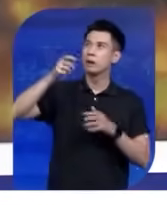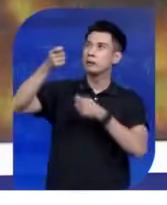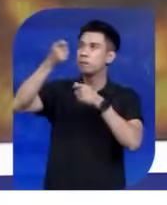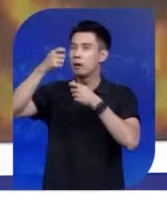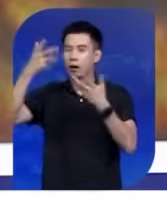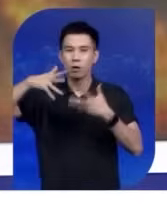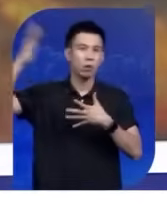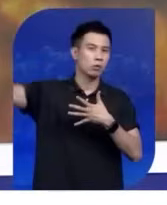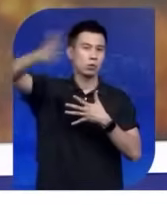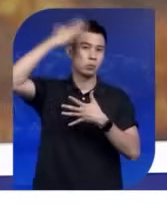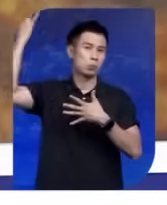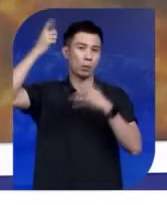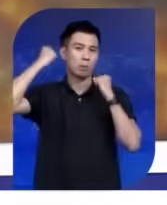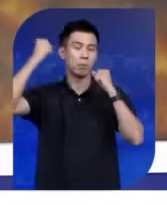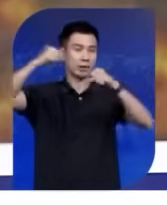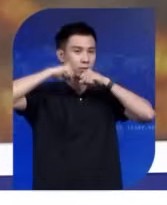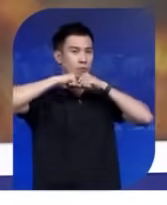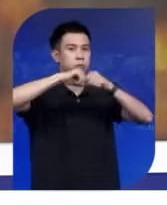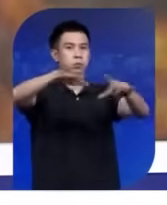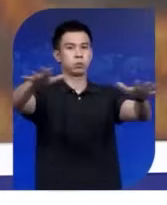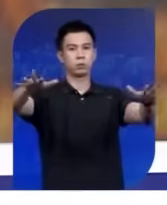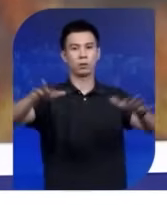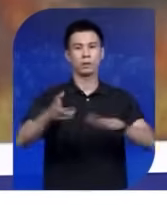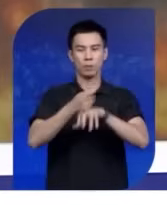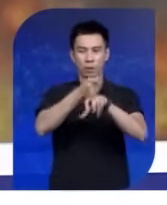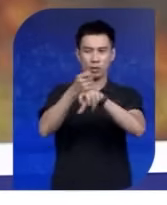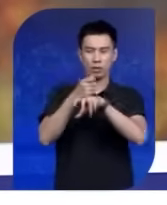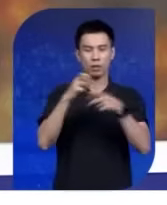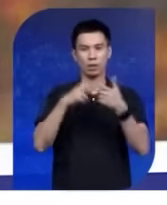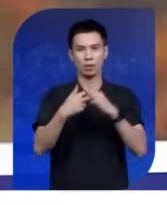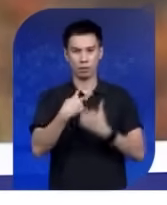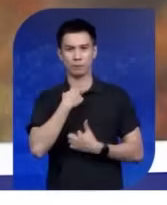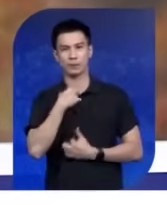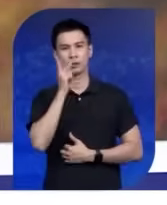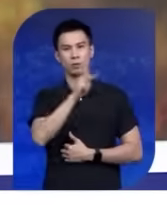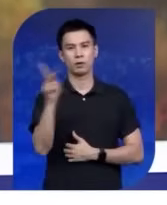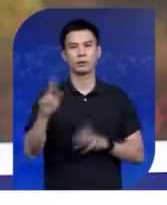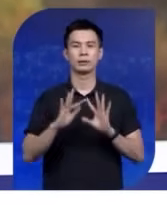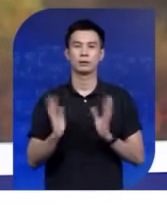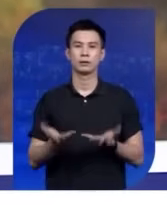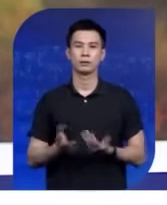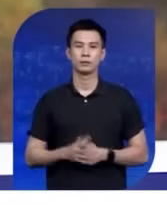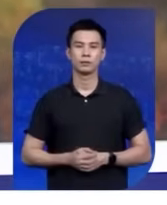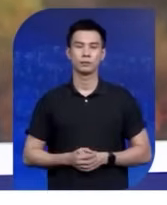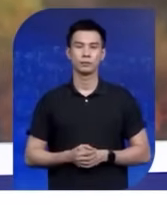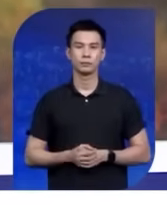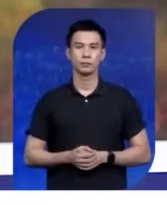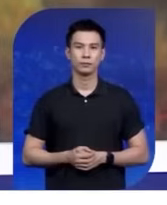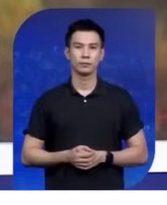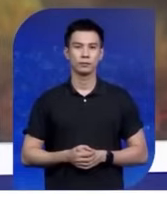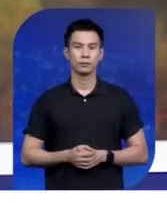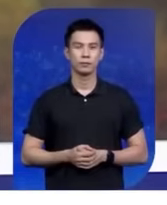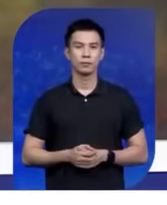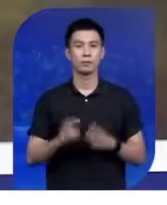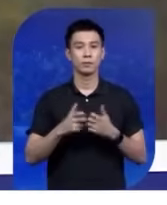độ Lan cũng rất nhanh công tác chữa cháy gặp nhiều khó khăn phải huy động lực lượng lớn để dập lửa đứng trước